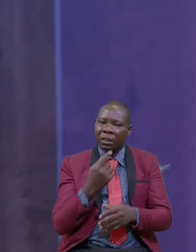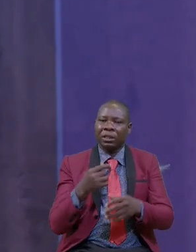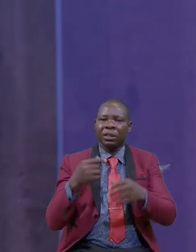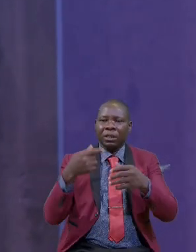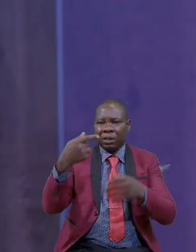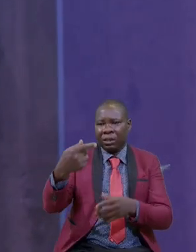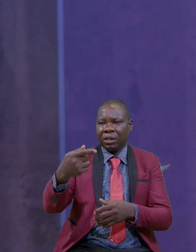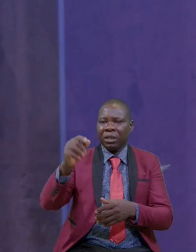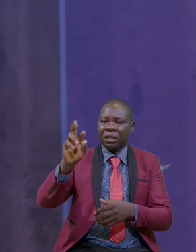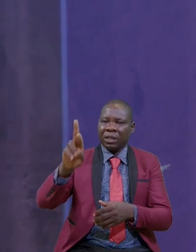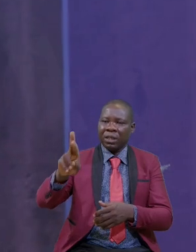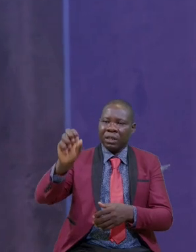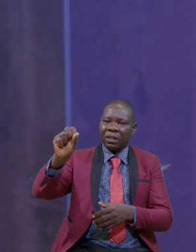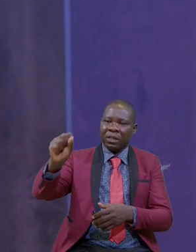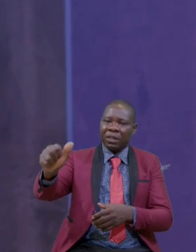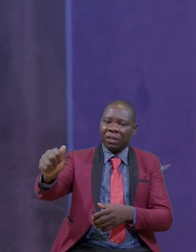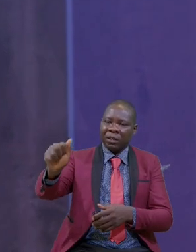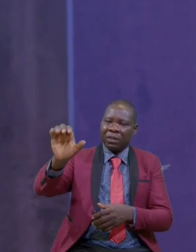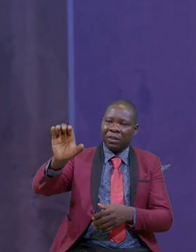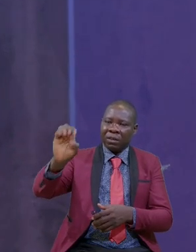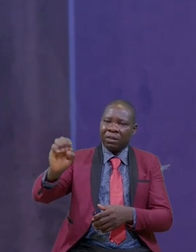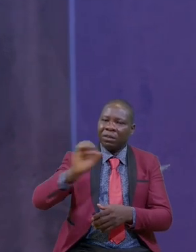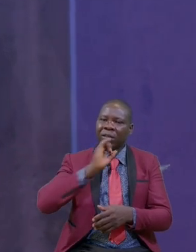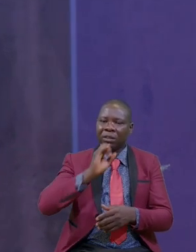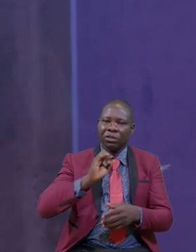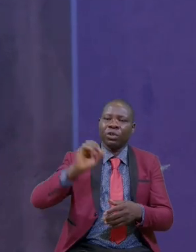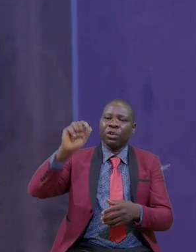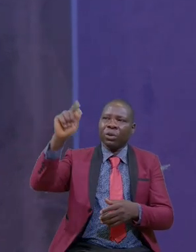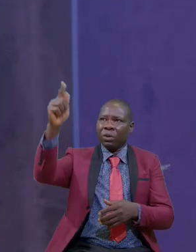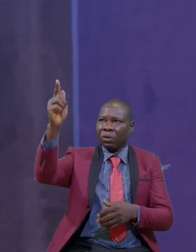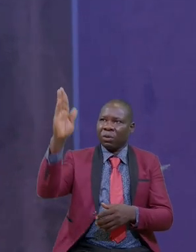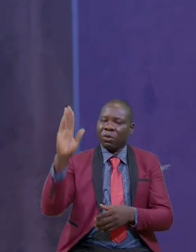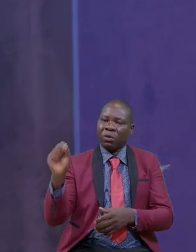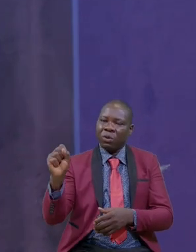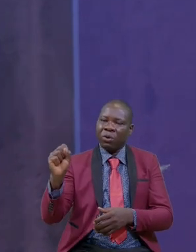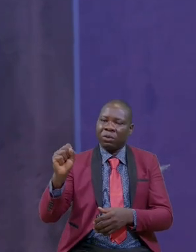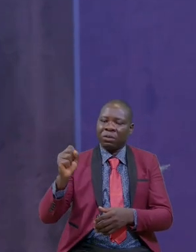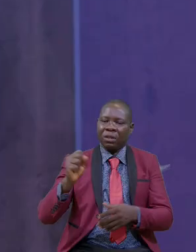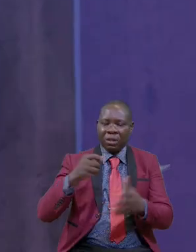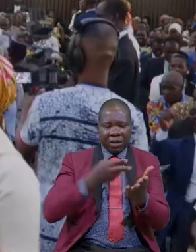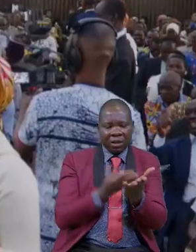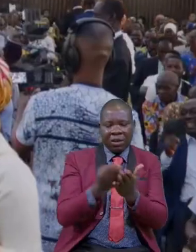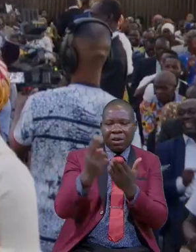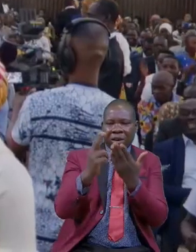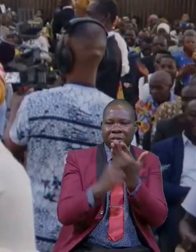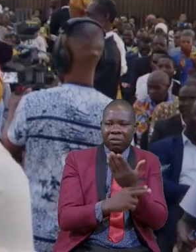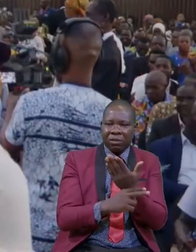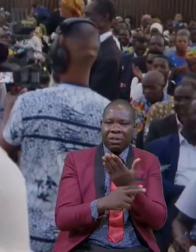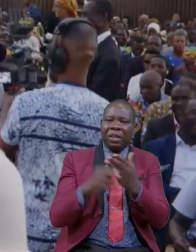grâce. G-R-A-C-E. God's righteousness la justice at Christ's de Dieu expense. Au dépend de Christ. And